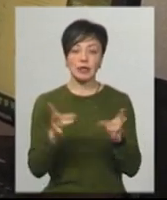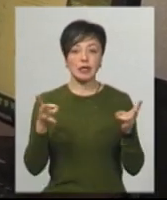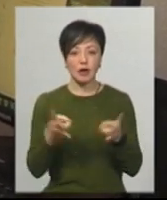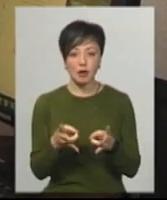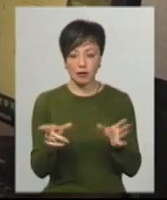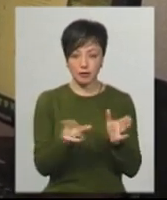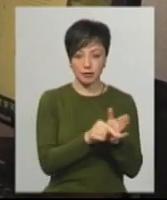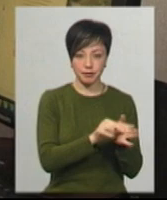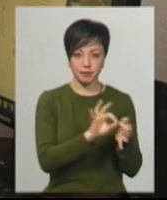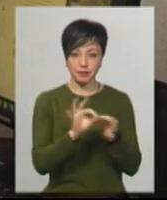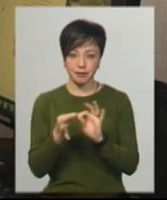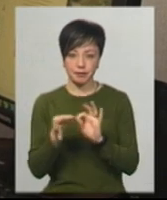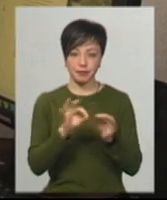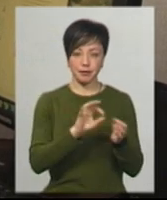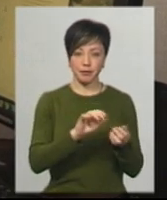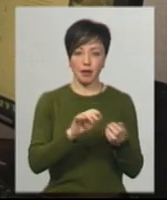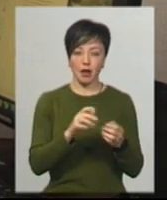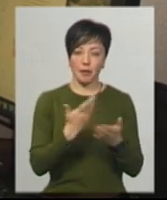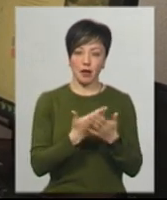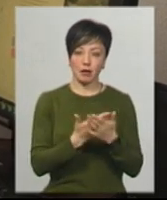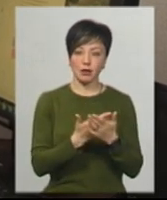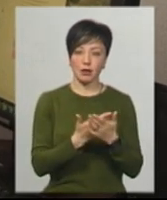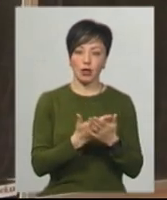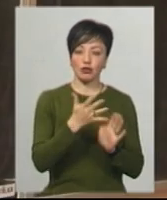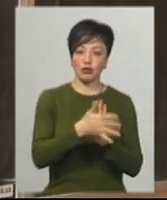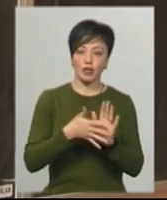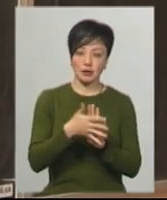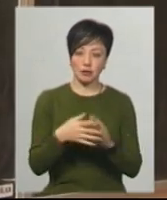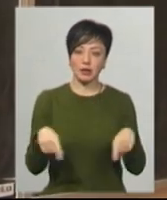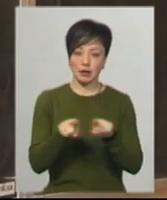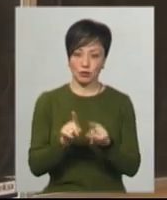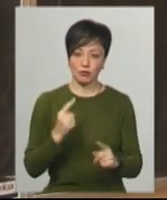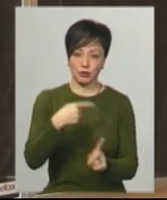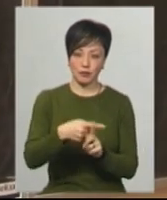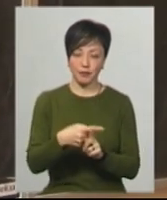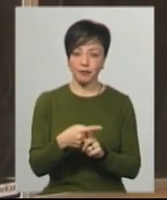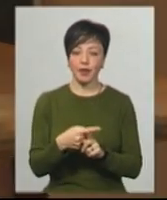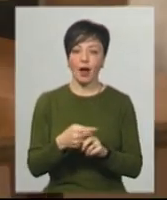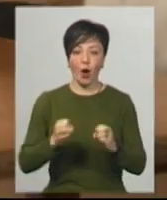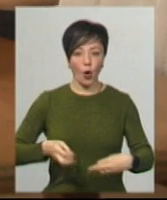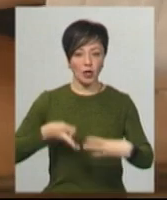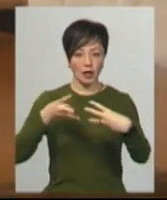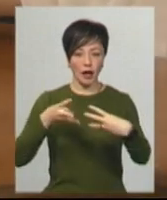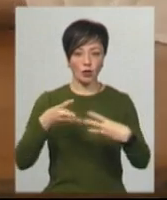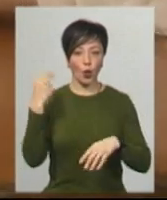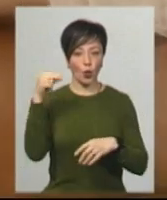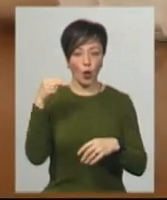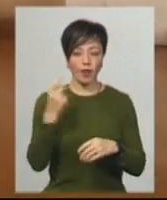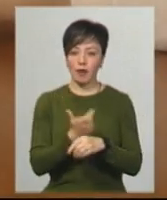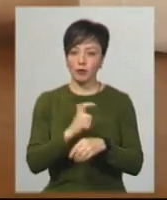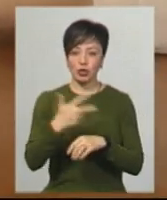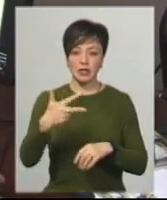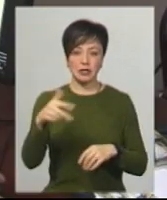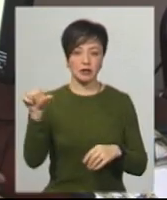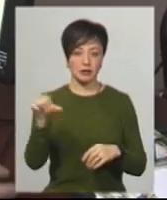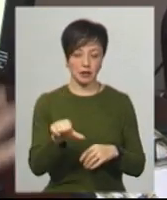Треба весь час переключатися, тобто включатися в те, що жестами. Онлайн-урок триває не більше 30 хвилин, аби не було навантаження на